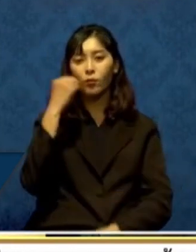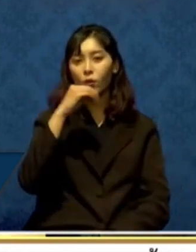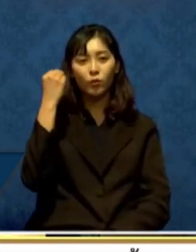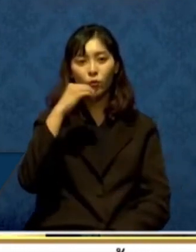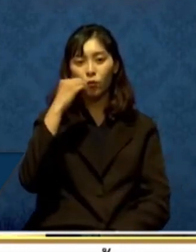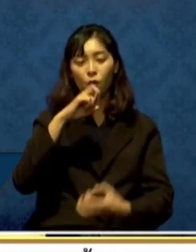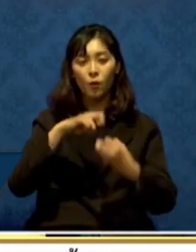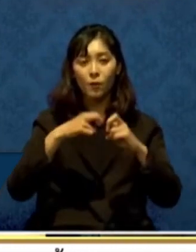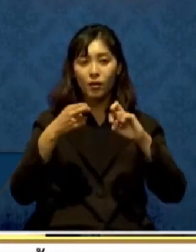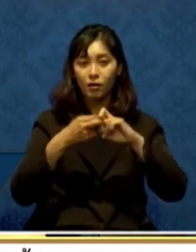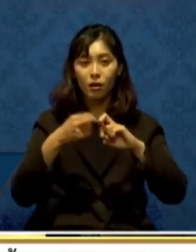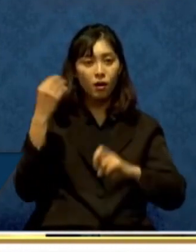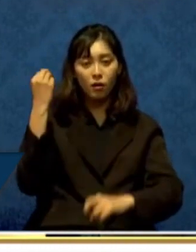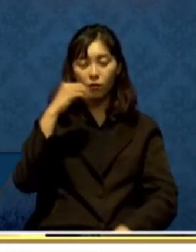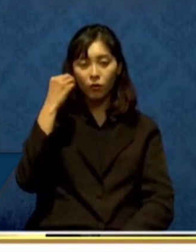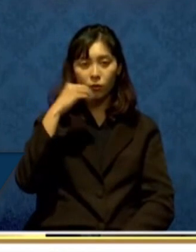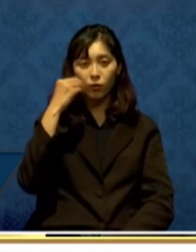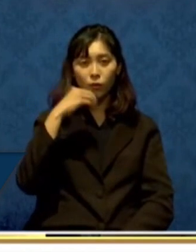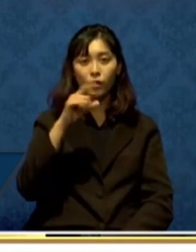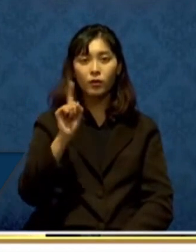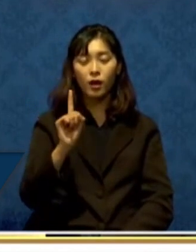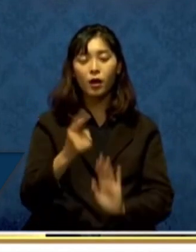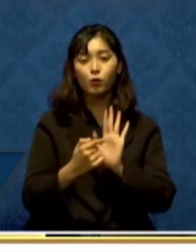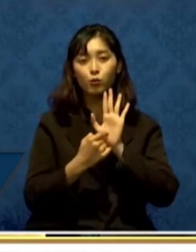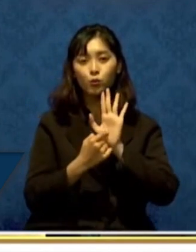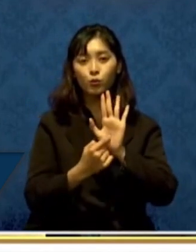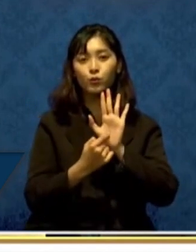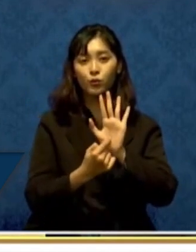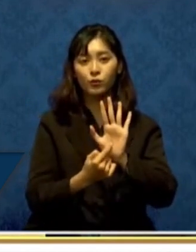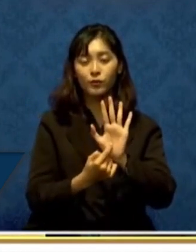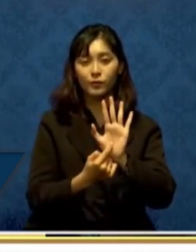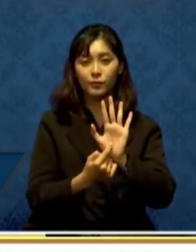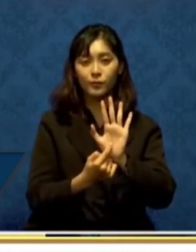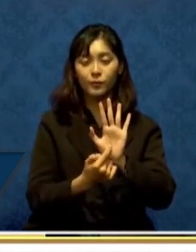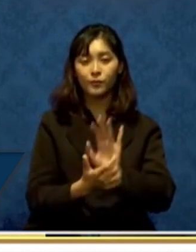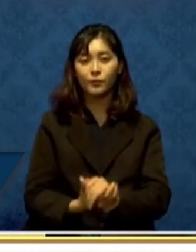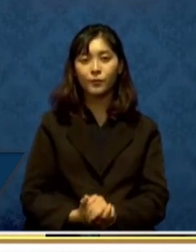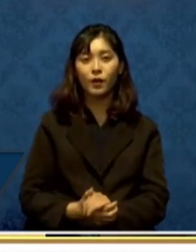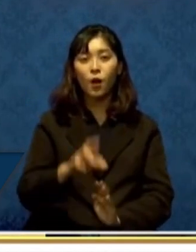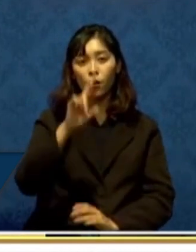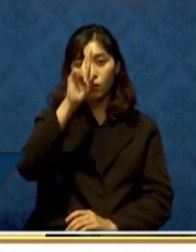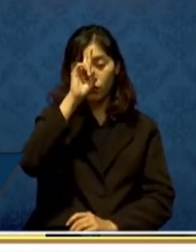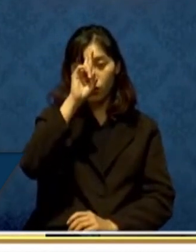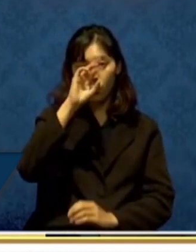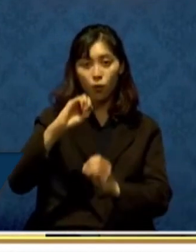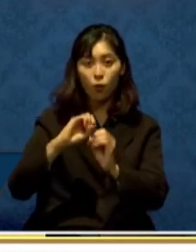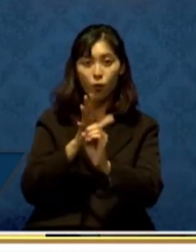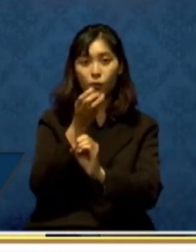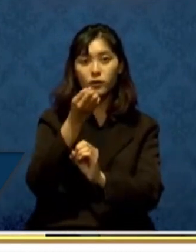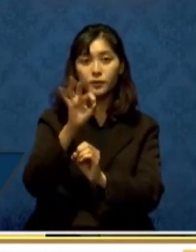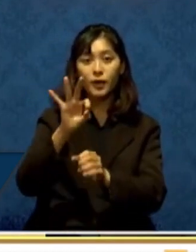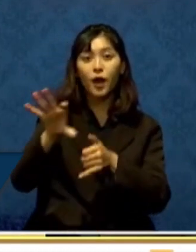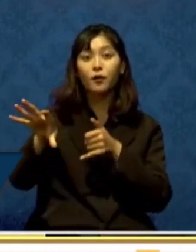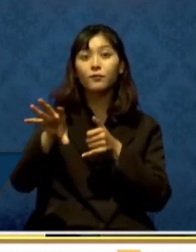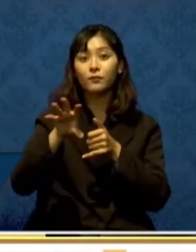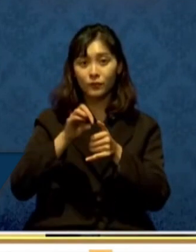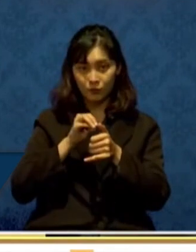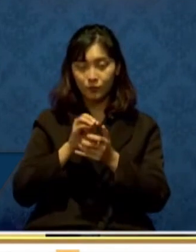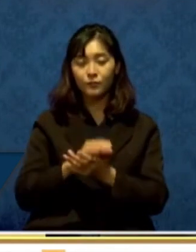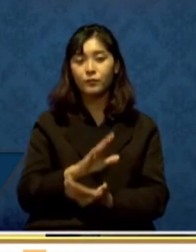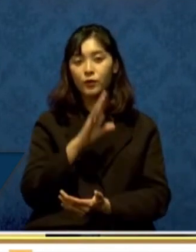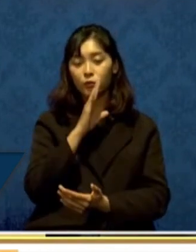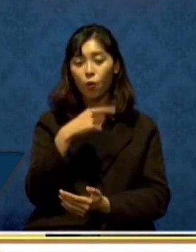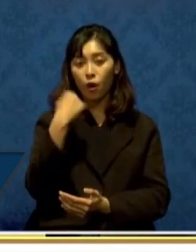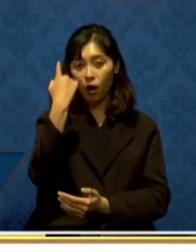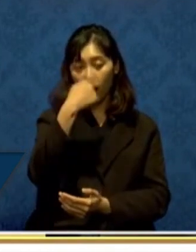องสวัสดิการต่างๆยกตัวอย่างกรณีวิกฤตเหตุการณ์โรคระบาดที่ผ่านมาคนทำงานกลางคืน